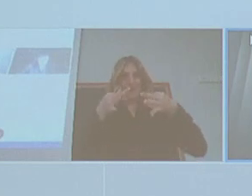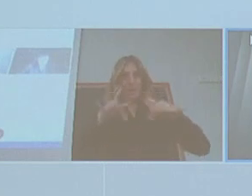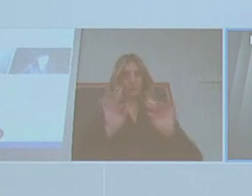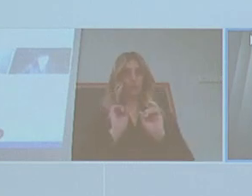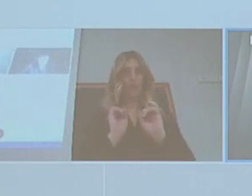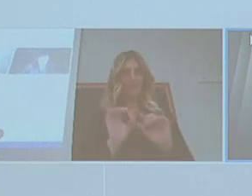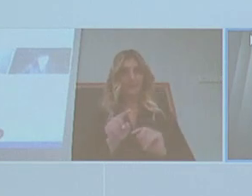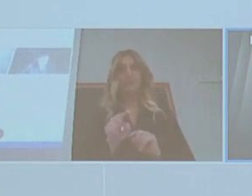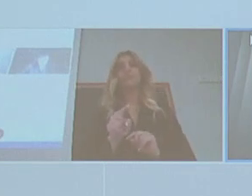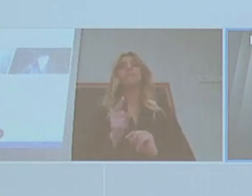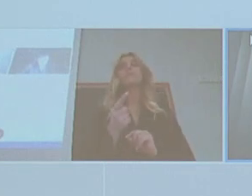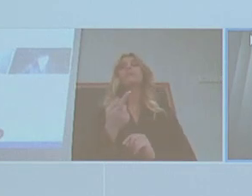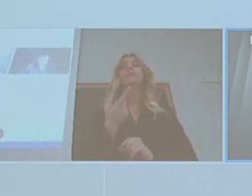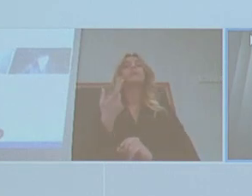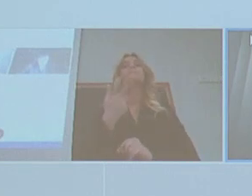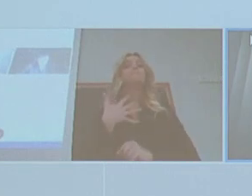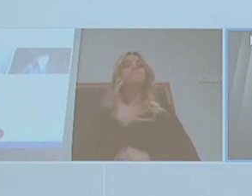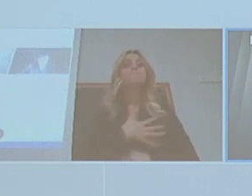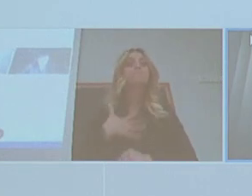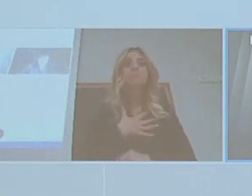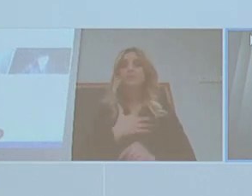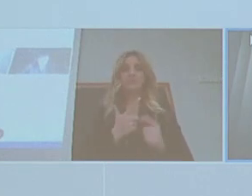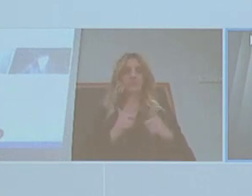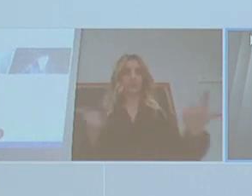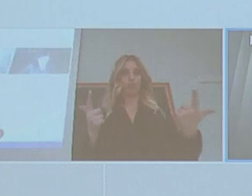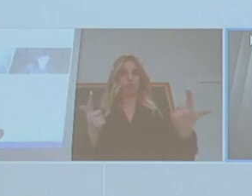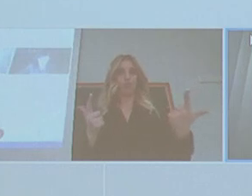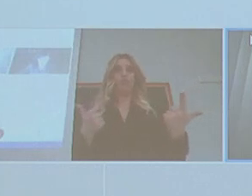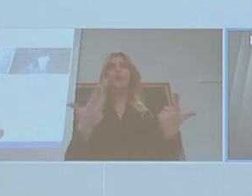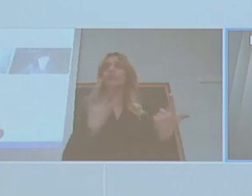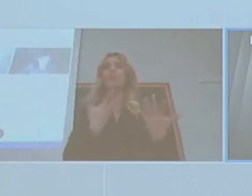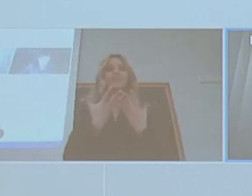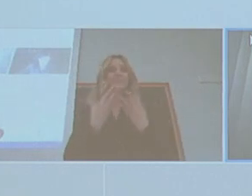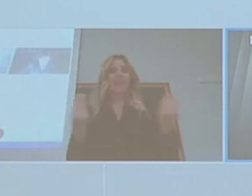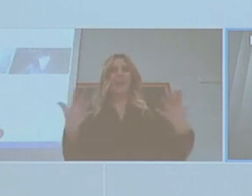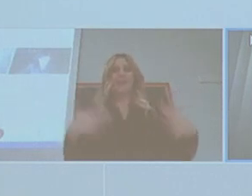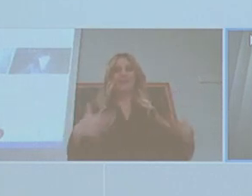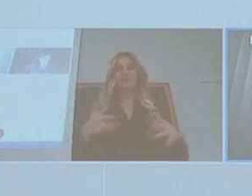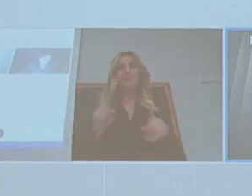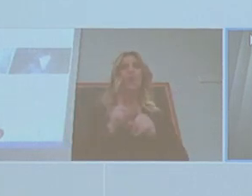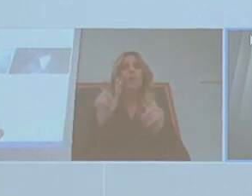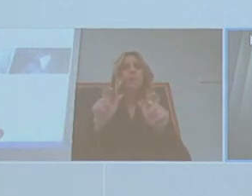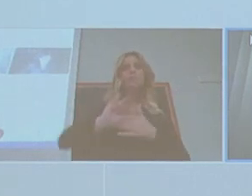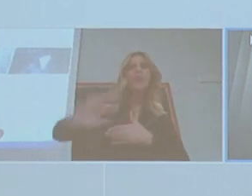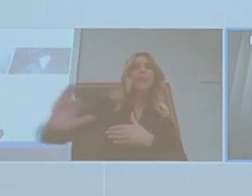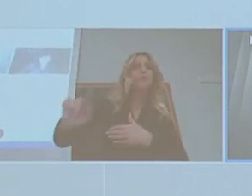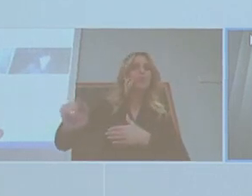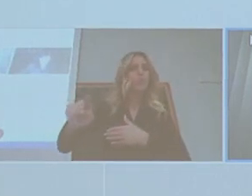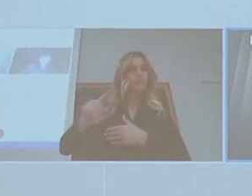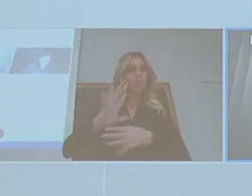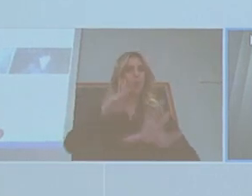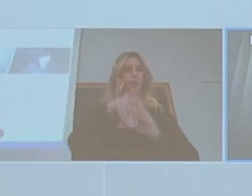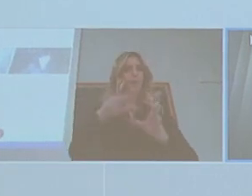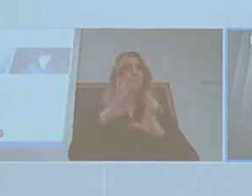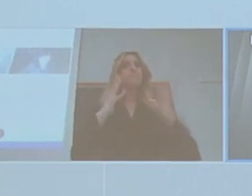hanno soddisfatto le attese e abbiamo tantissimi che sono adesso esclusi dall'ingresso del mercato perché non